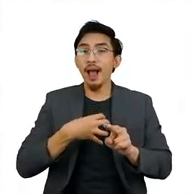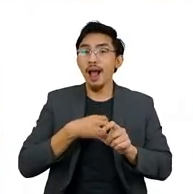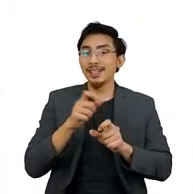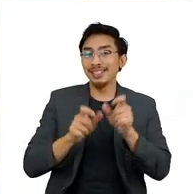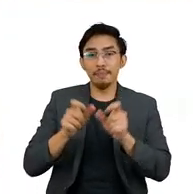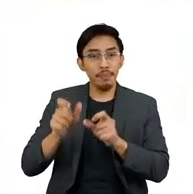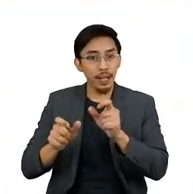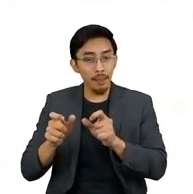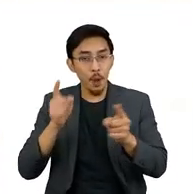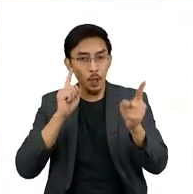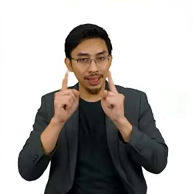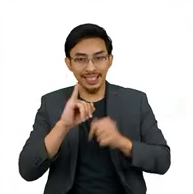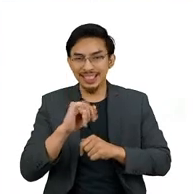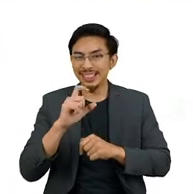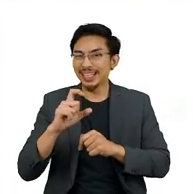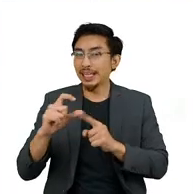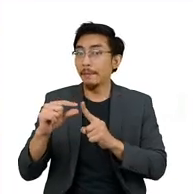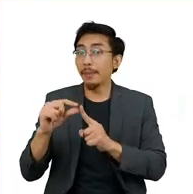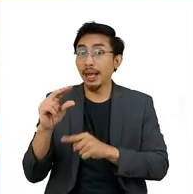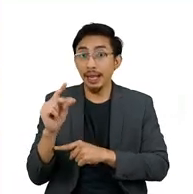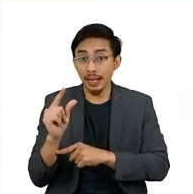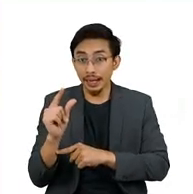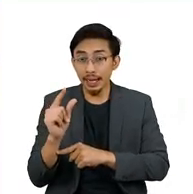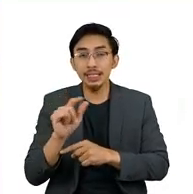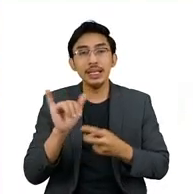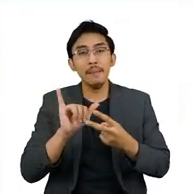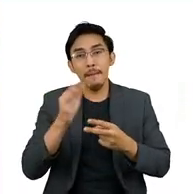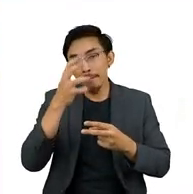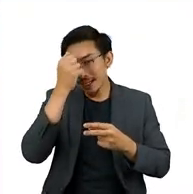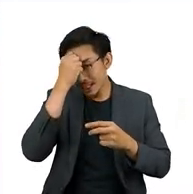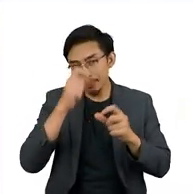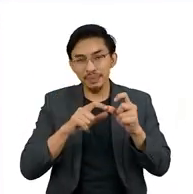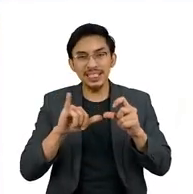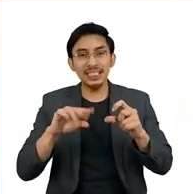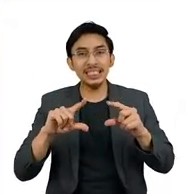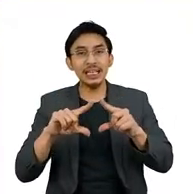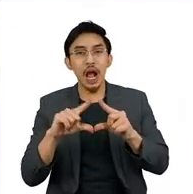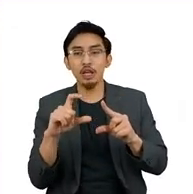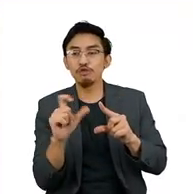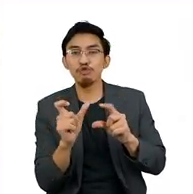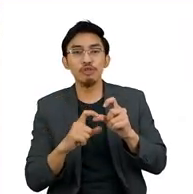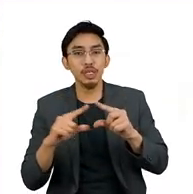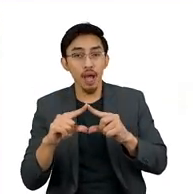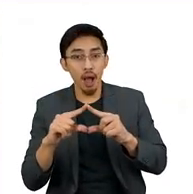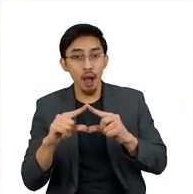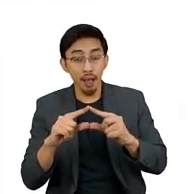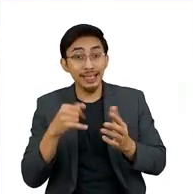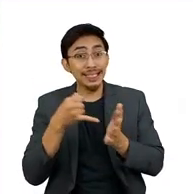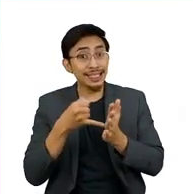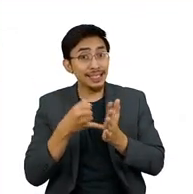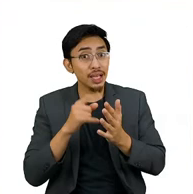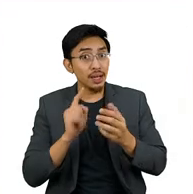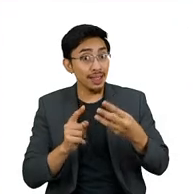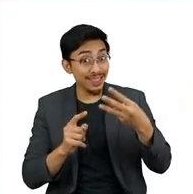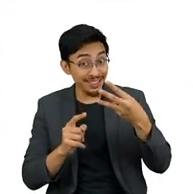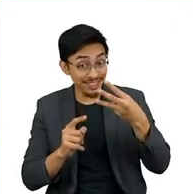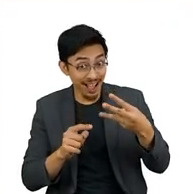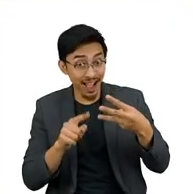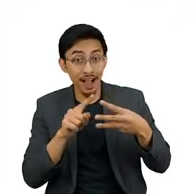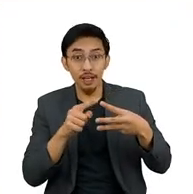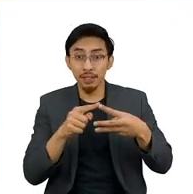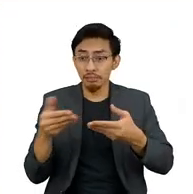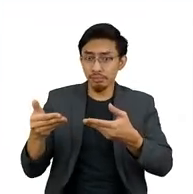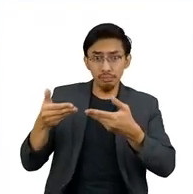tentang Hak-Hak Sipil dan Politik atau ICCPR dan Siracusa Principles. 3 unsur dari 3-part test